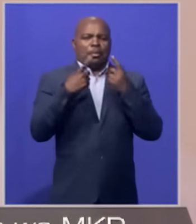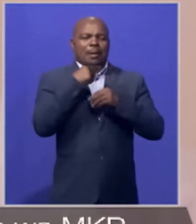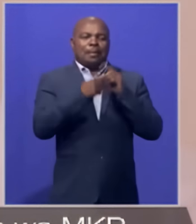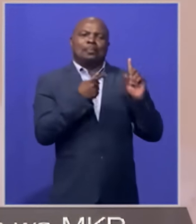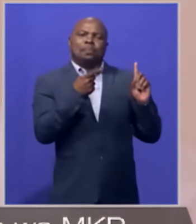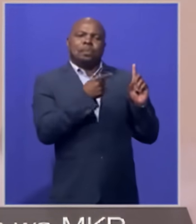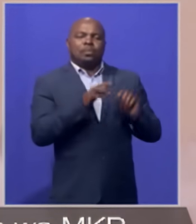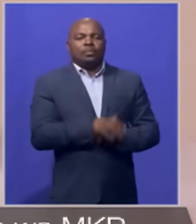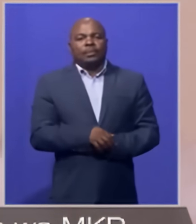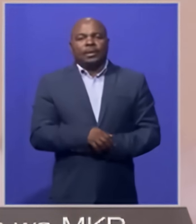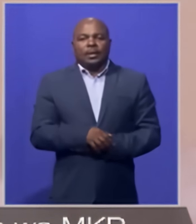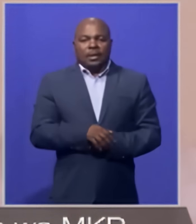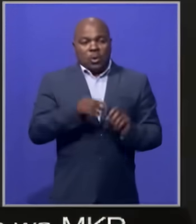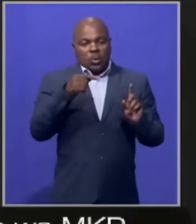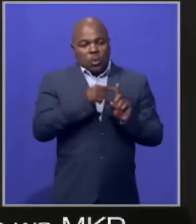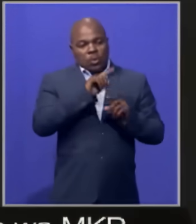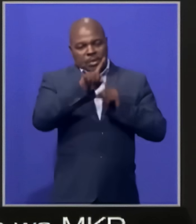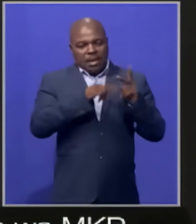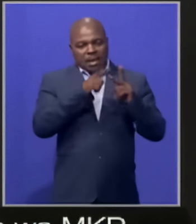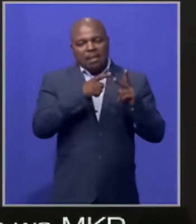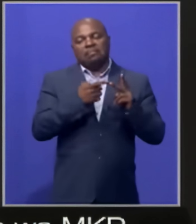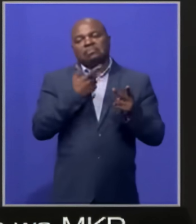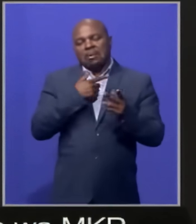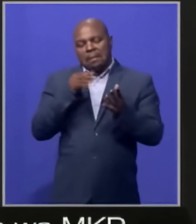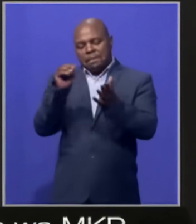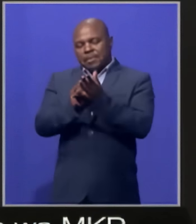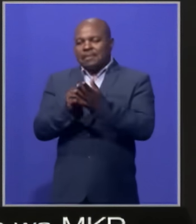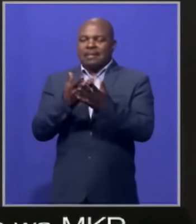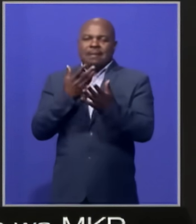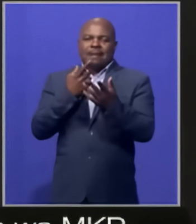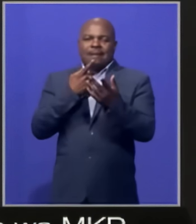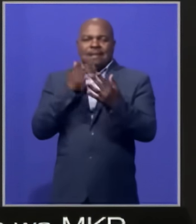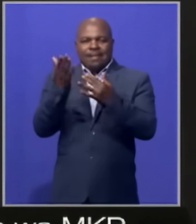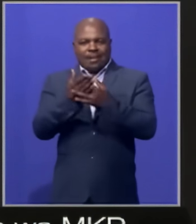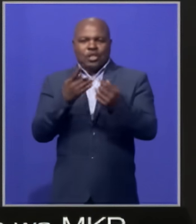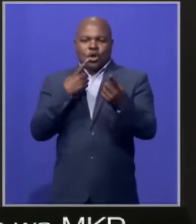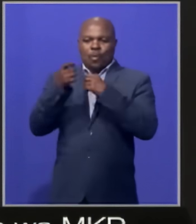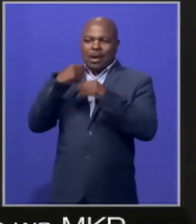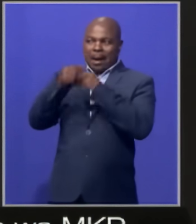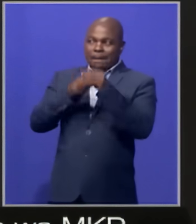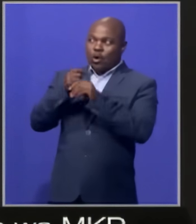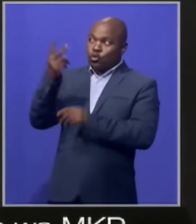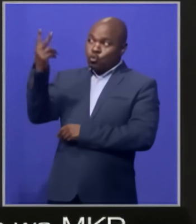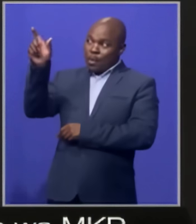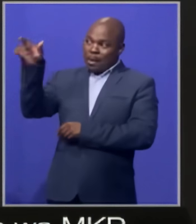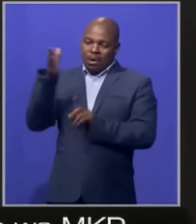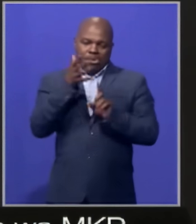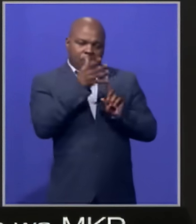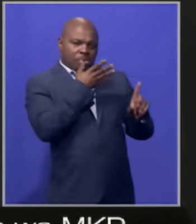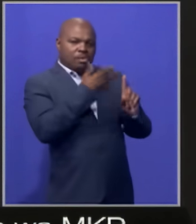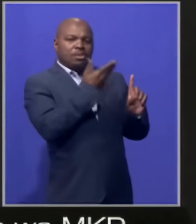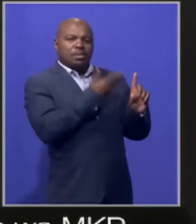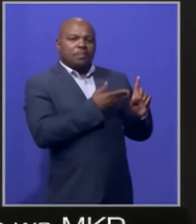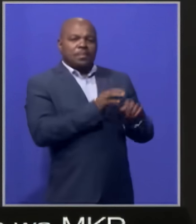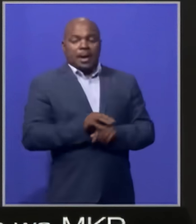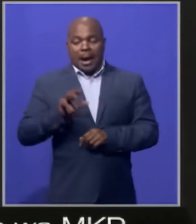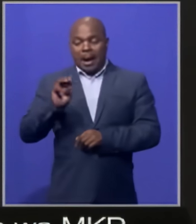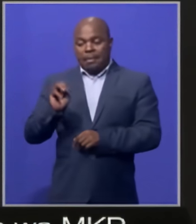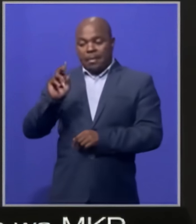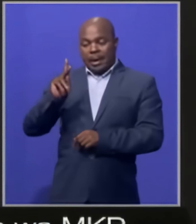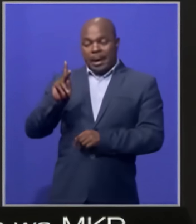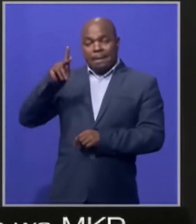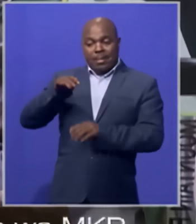fao Zuma Sambudla a bula molato kgatlhanong le batho ba babedi bao a rego ba mo hweditše go dira seo. Mokgatlo wa MKP o